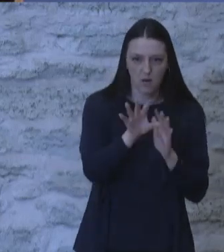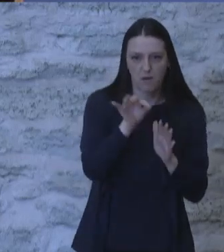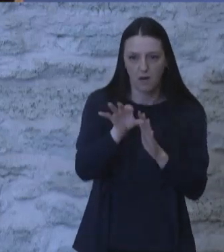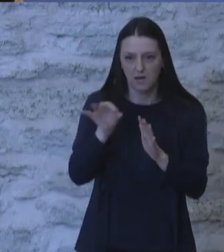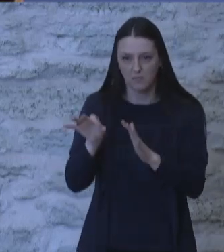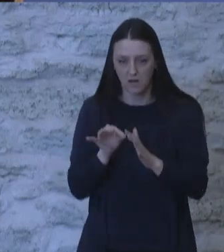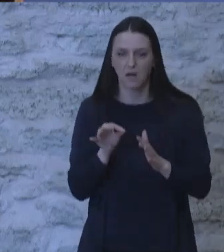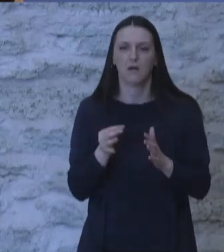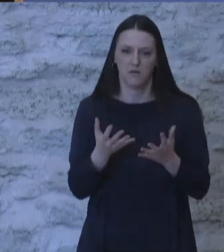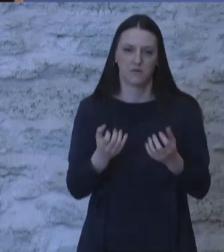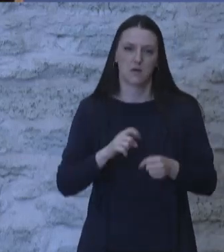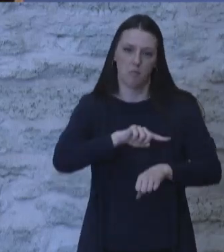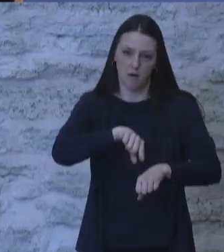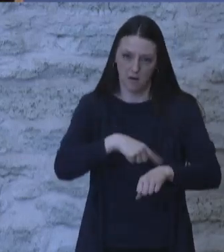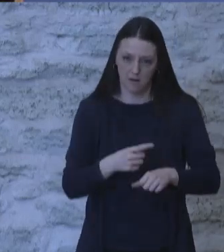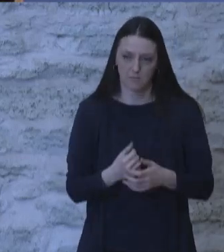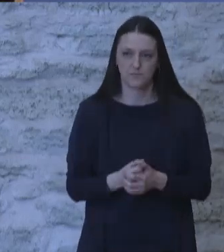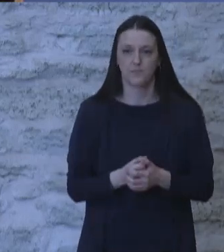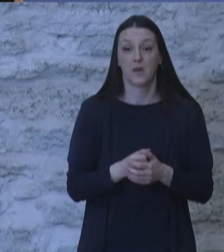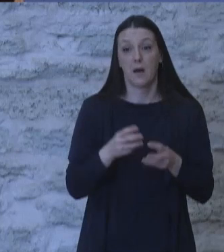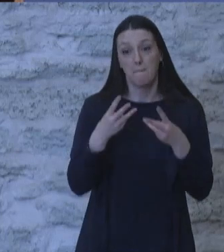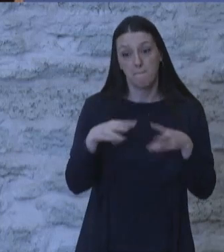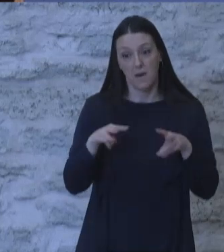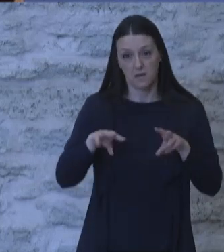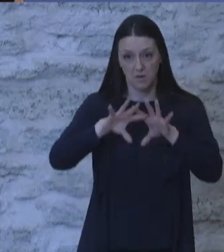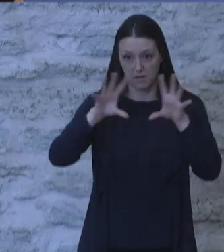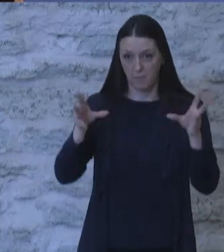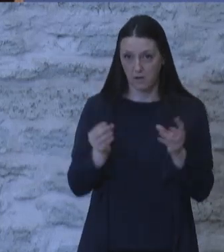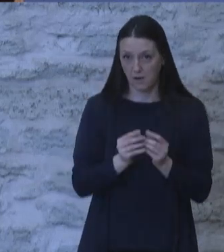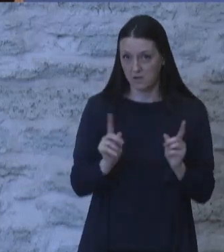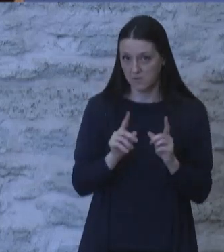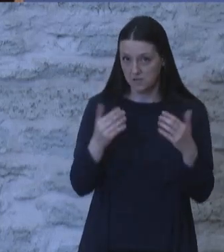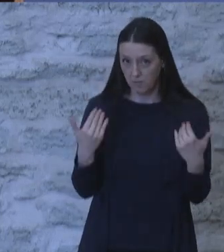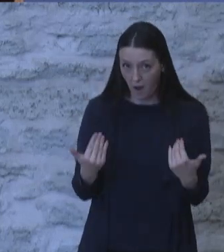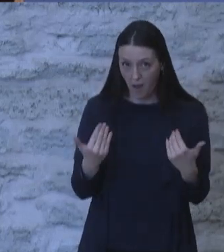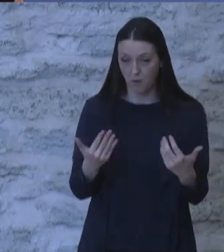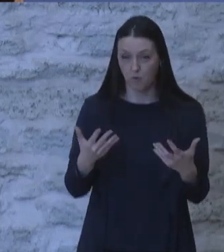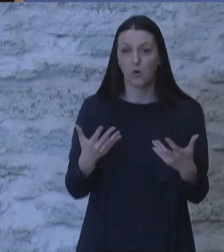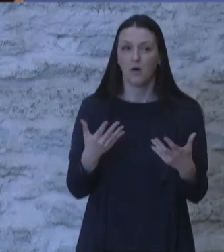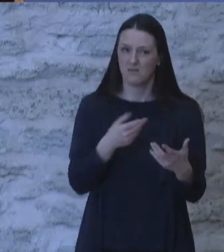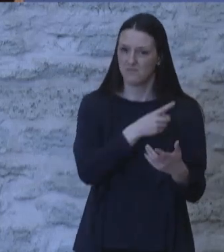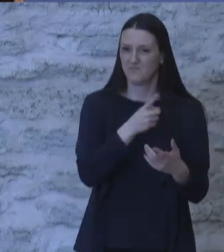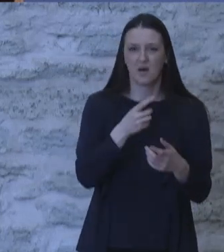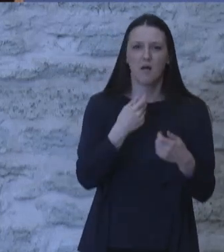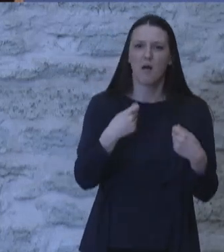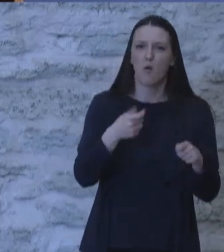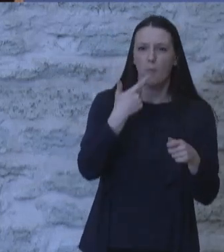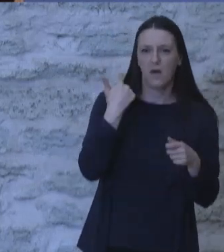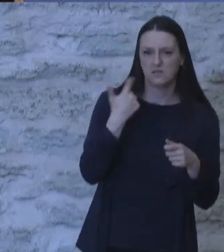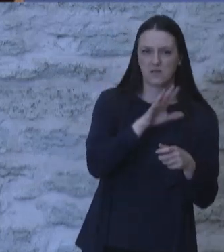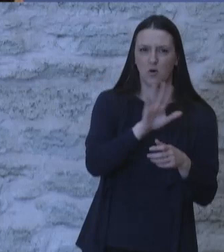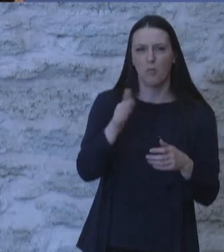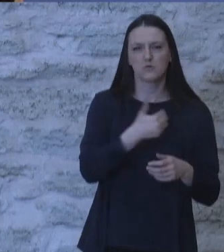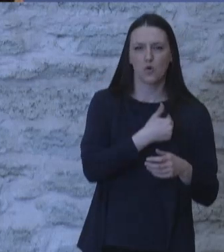Nendesse meetmete paketisele, mis on nüüd vastuvõtmisel, need, need ei jõua küll, aga saavad kaubandus,